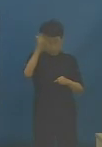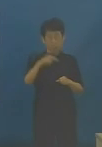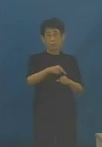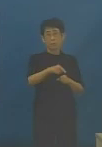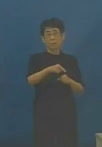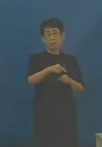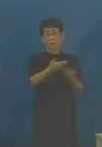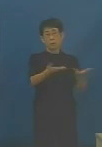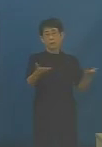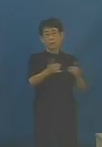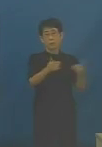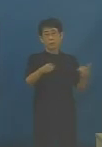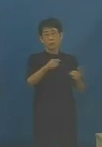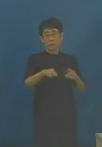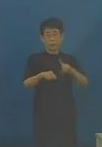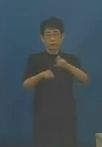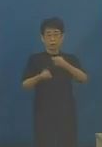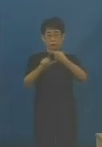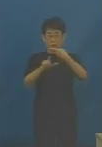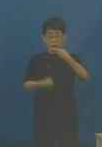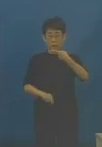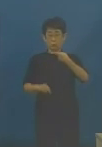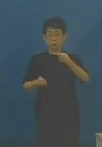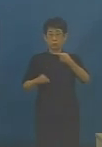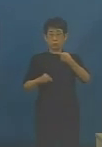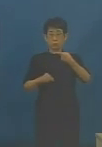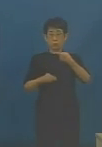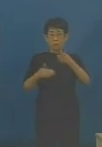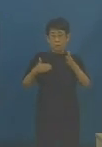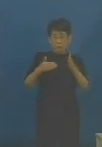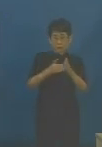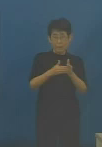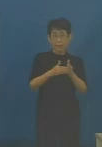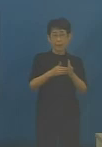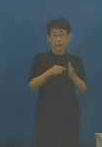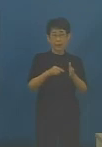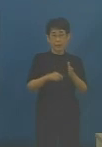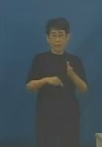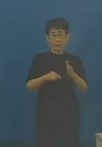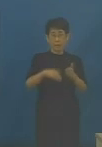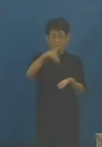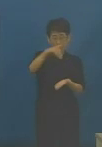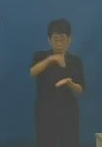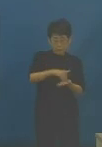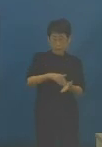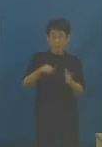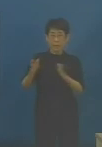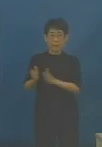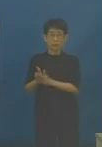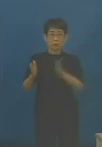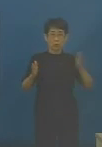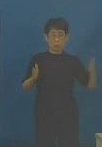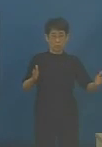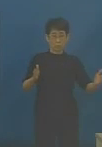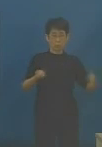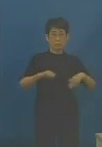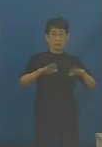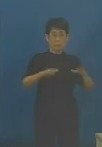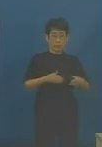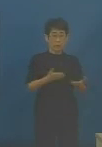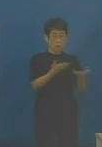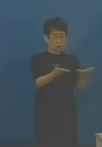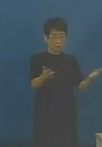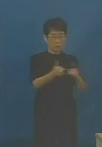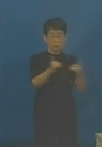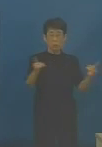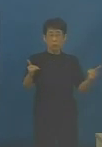ますので、11月の末まで延長して追加 の配分を店舗側に行っていきた